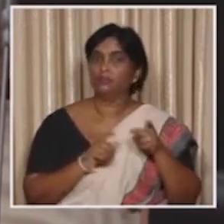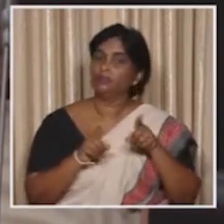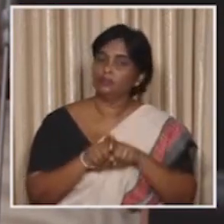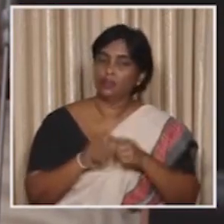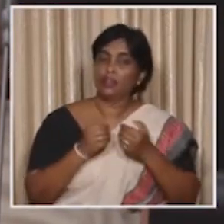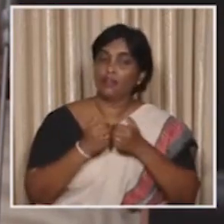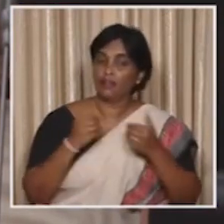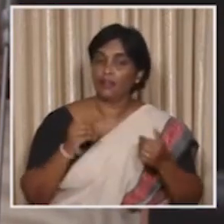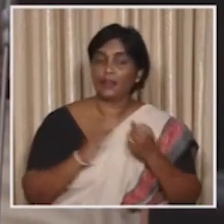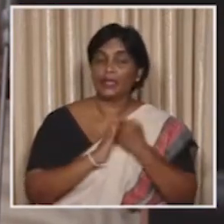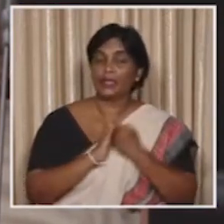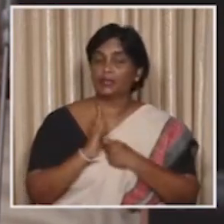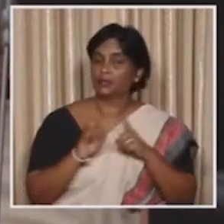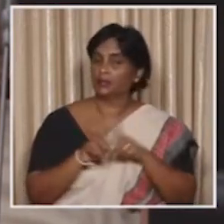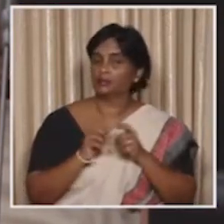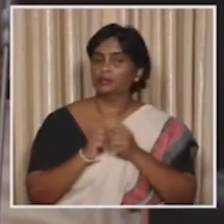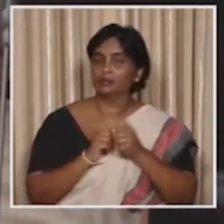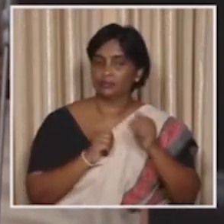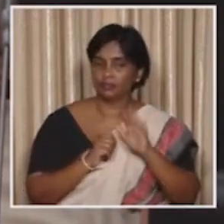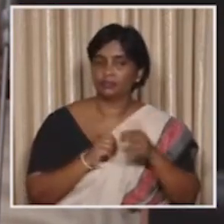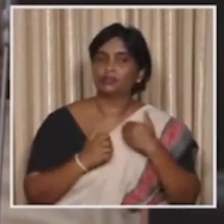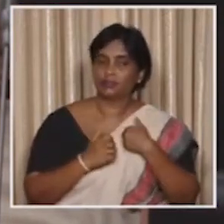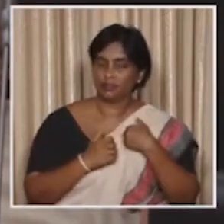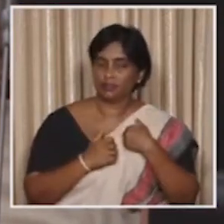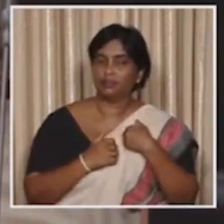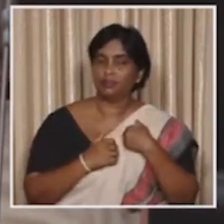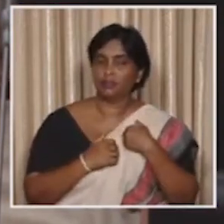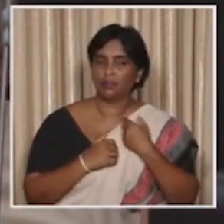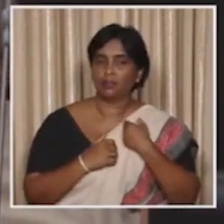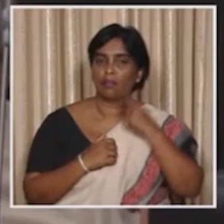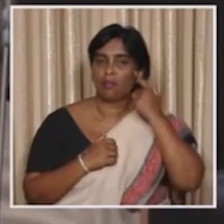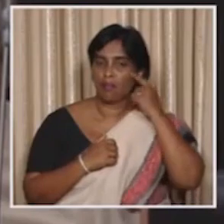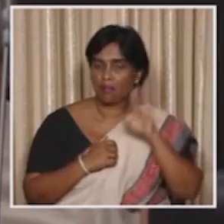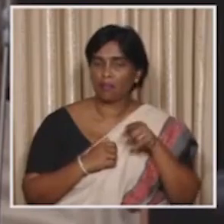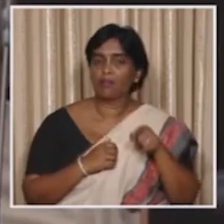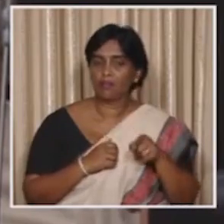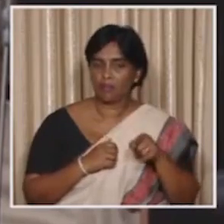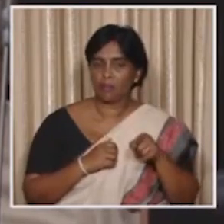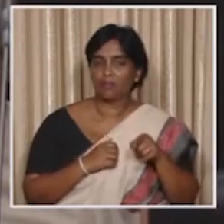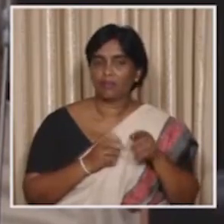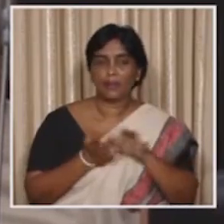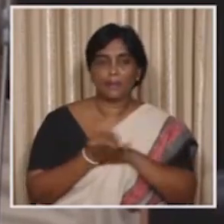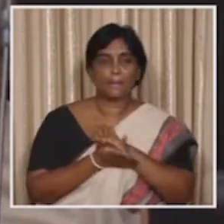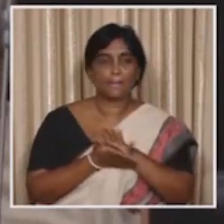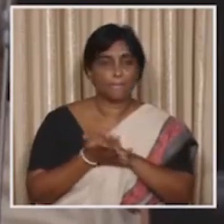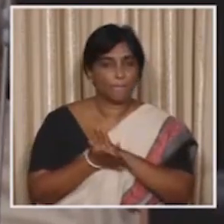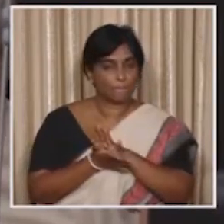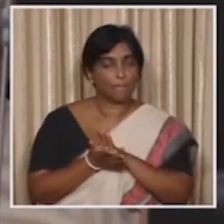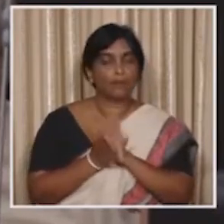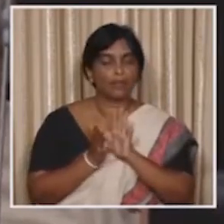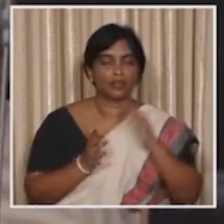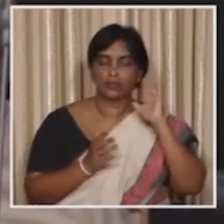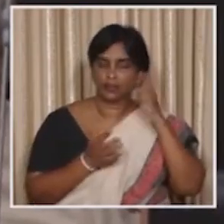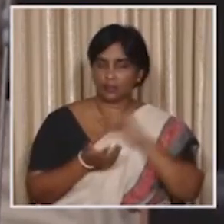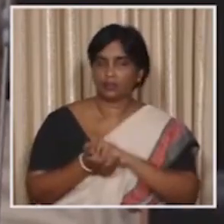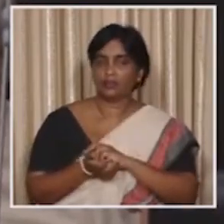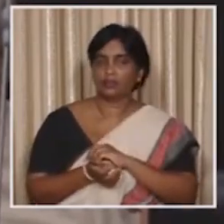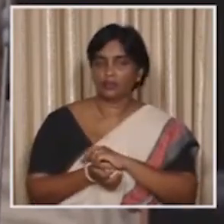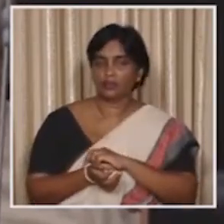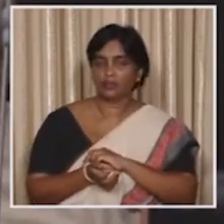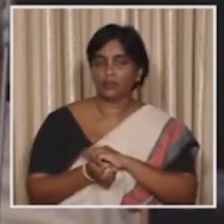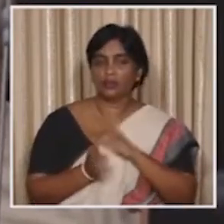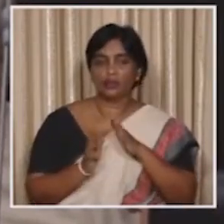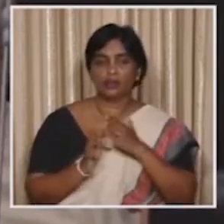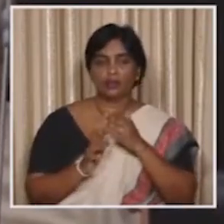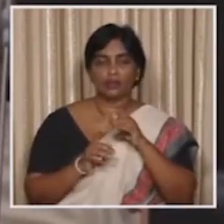යන වෙනම නීති අනුව ක්‍රියා කර යුතුයි කියලා. ඉතින් මම බලාපොරොත්තු වෙනවා මේක පැහැදිලි කරනවා කියලා විශේෂයෙන්ම. මොකද